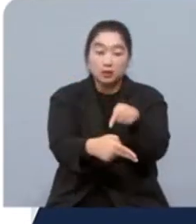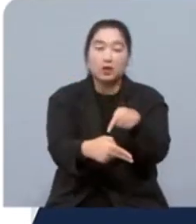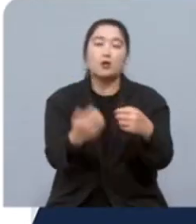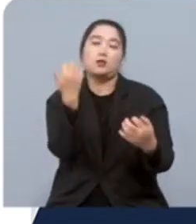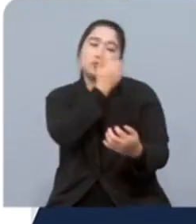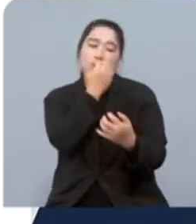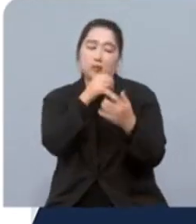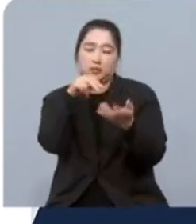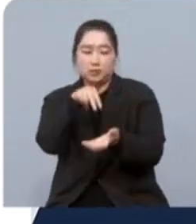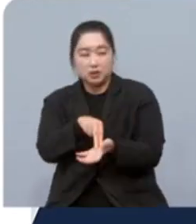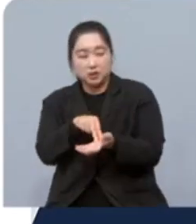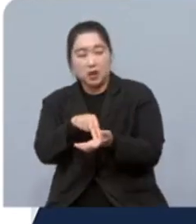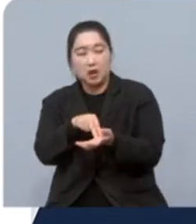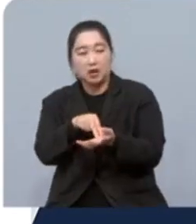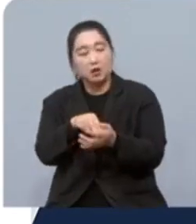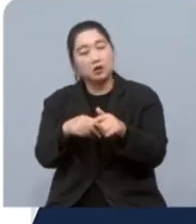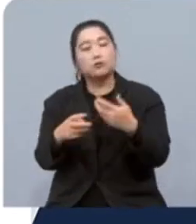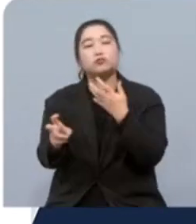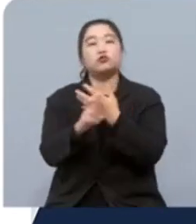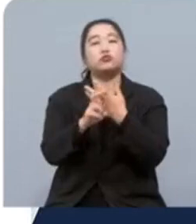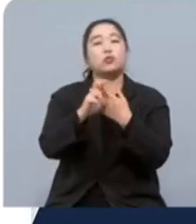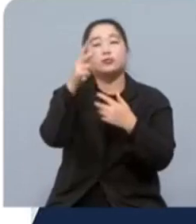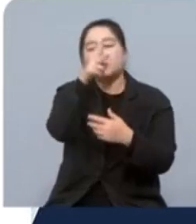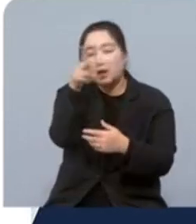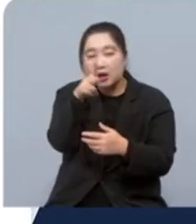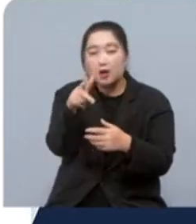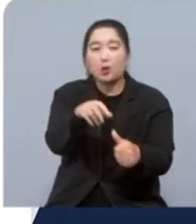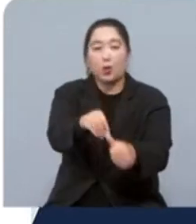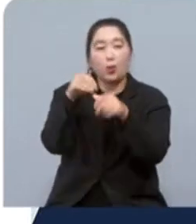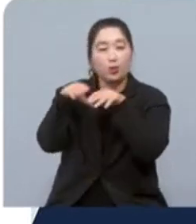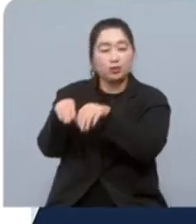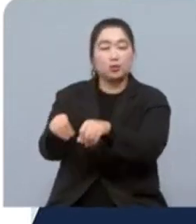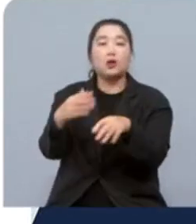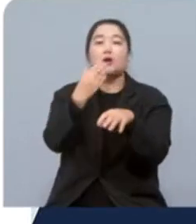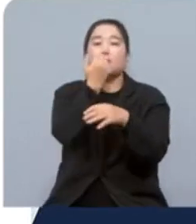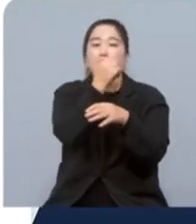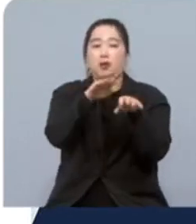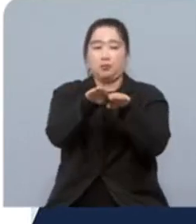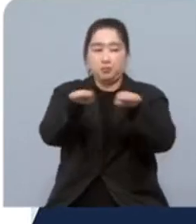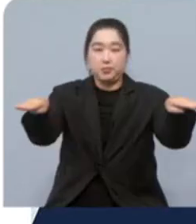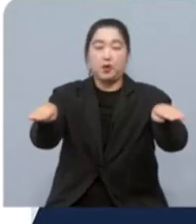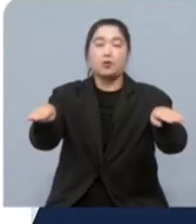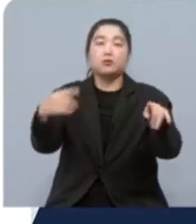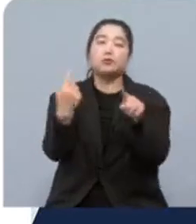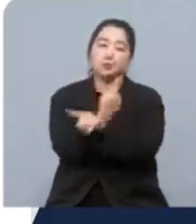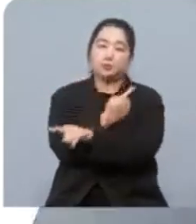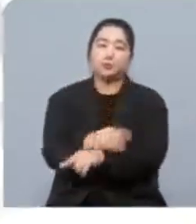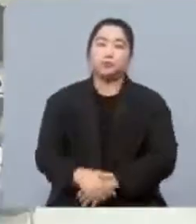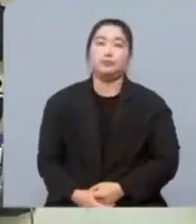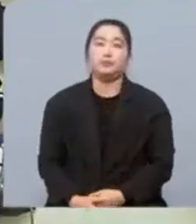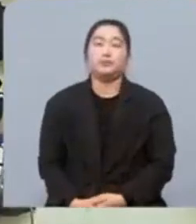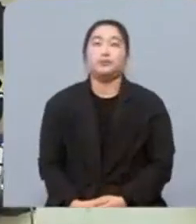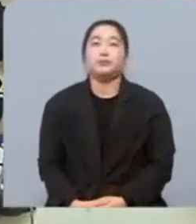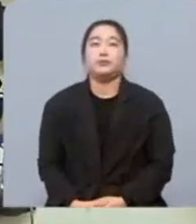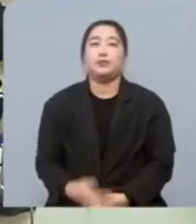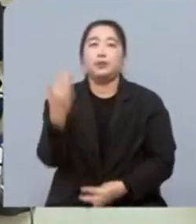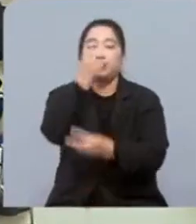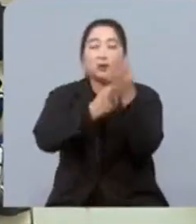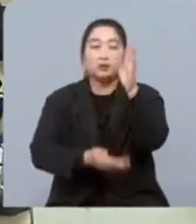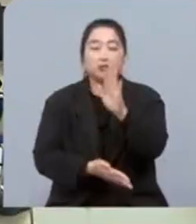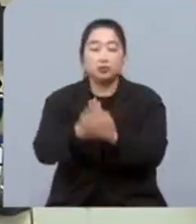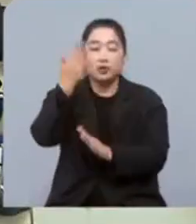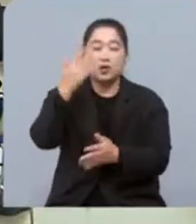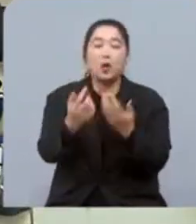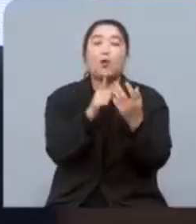관점에서 저출생, 불법촬영, 고용중단 등 성평등 표현으로 고치기로 했습니다. 청주시는